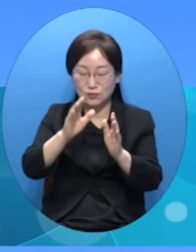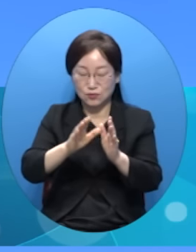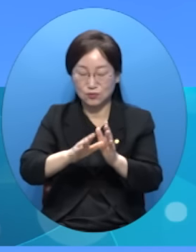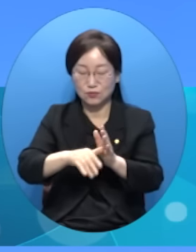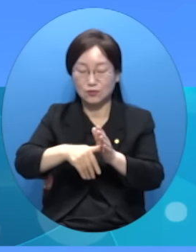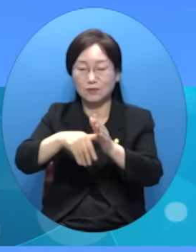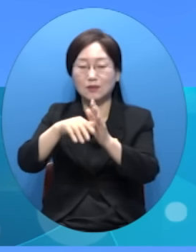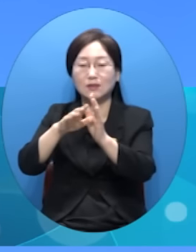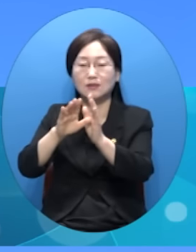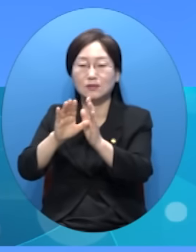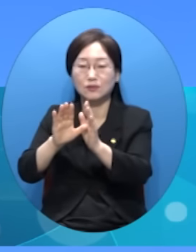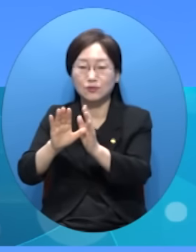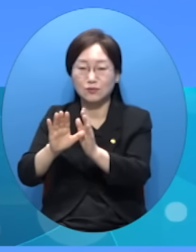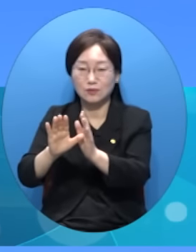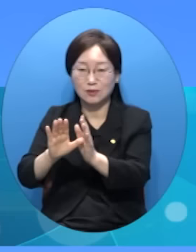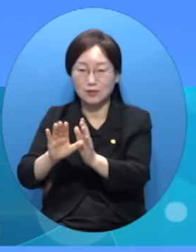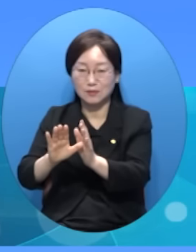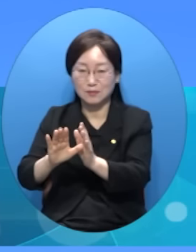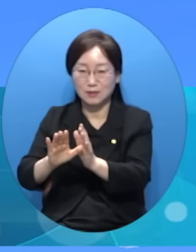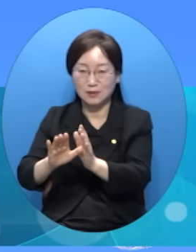흘러가는